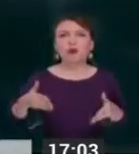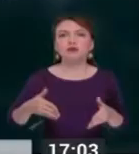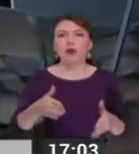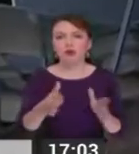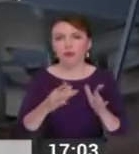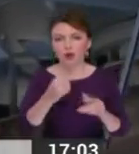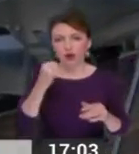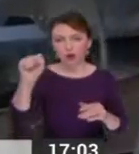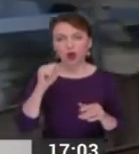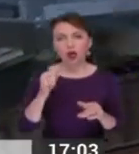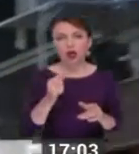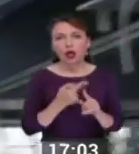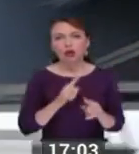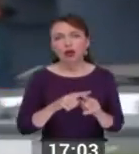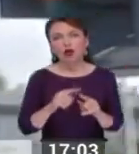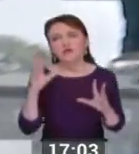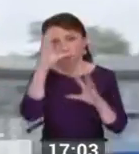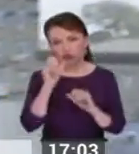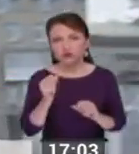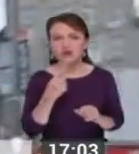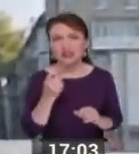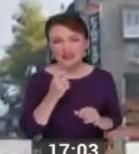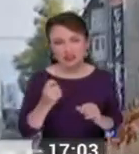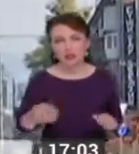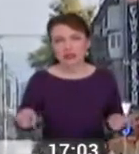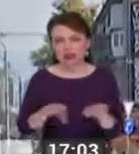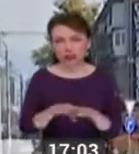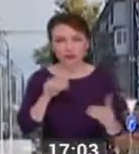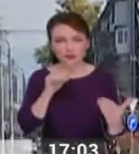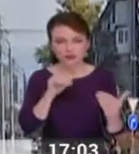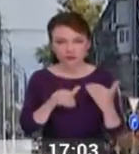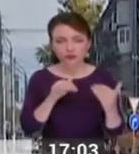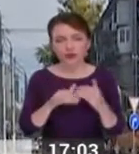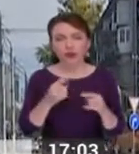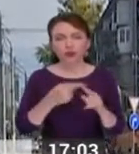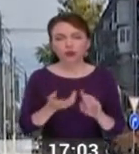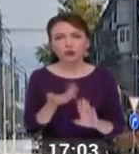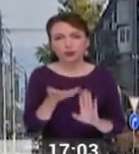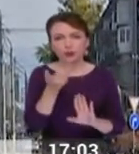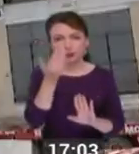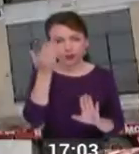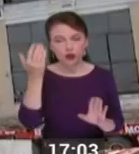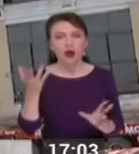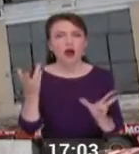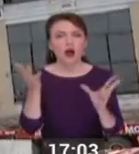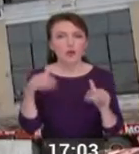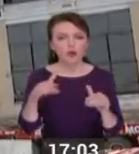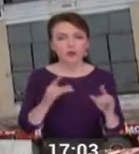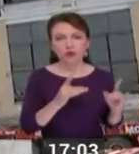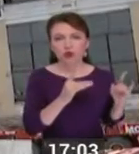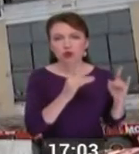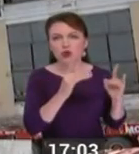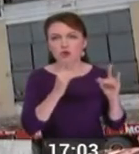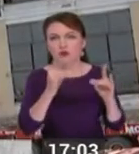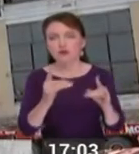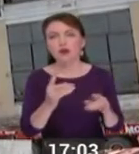Рух перекриють у ніч проти неділі. До 5-ї ранку зніматимуть контактну мережу. Близько 6-ї ранку конструкцію повезуть, після